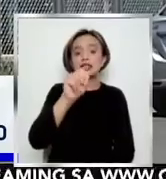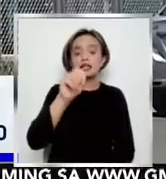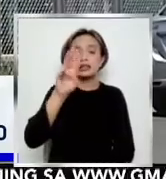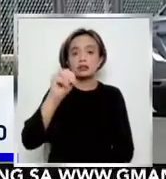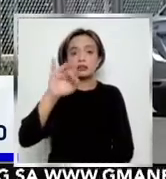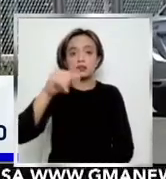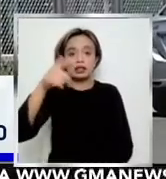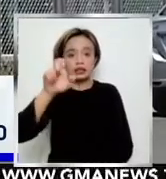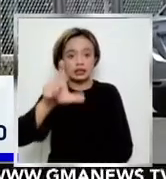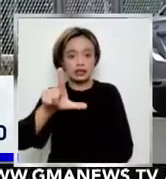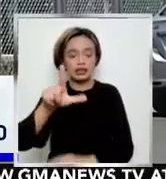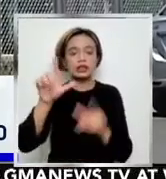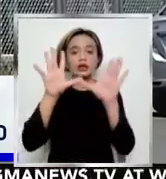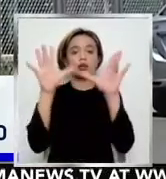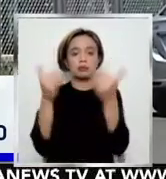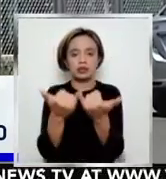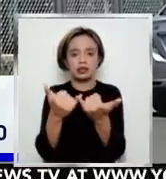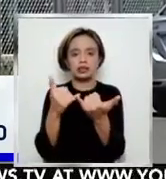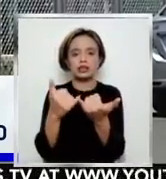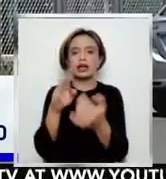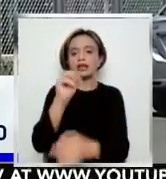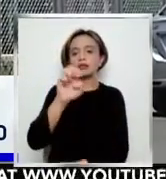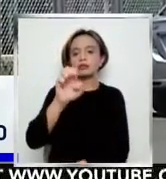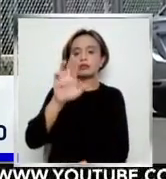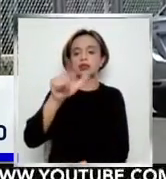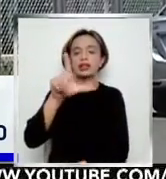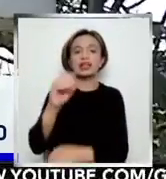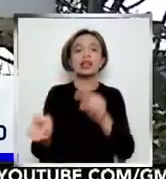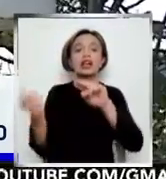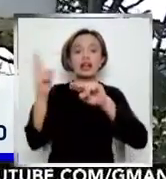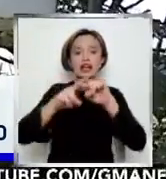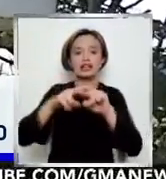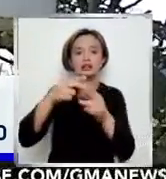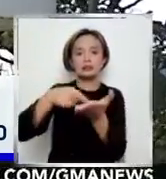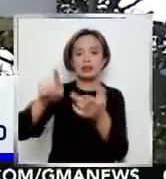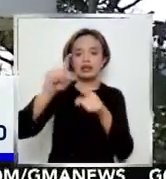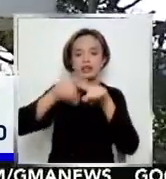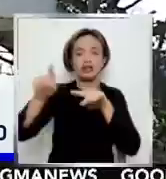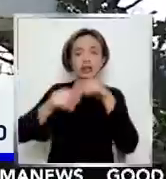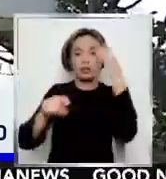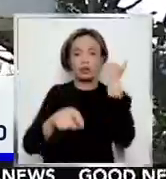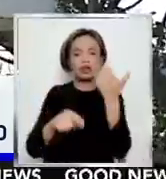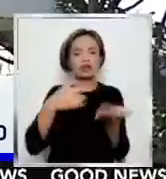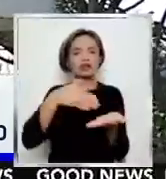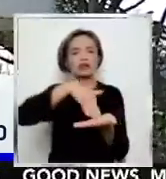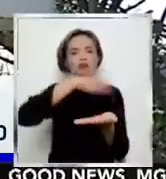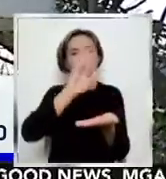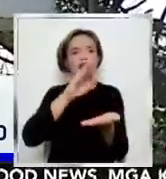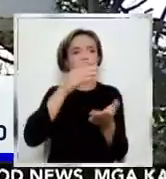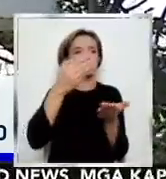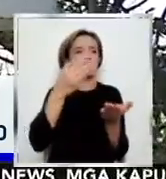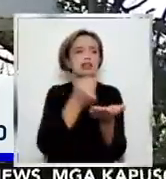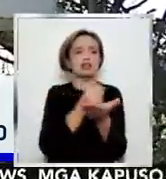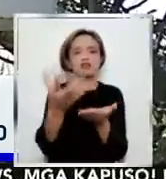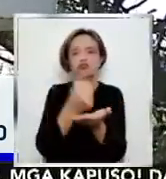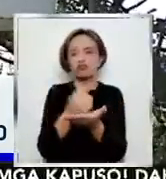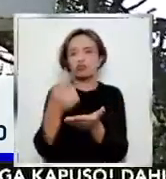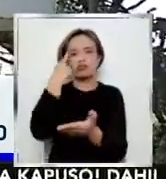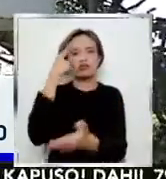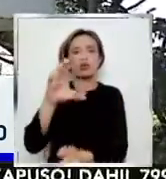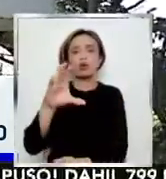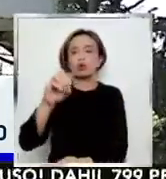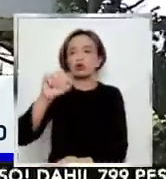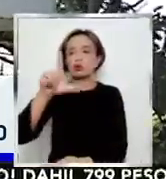na magtaas ng singil dahil sa anilay mahal na gasto sa coal at natural gas na ginagamit sa paglikha ng